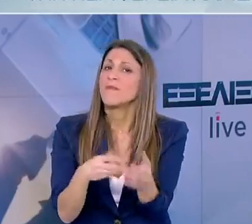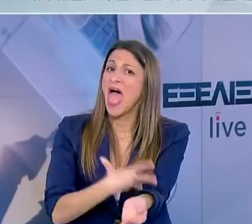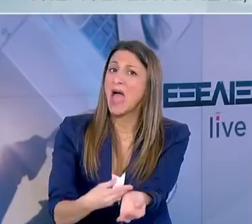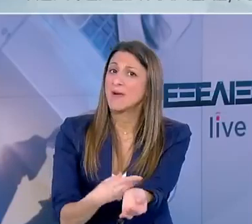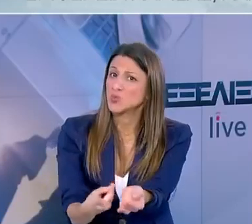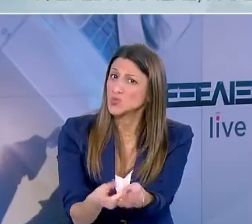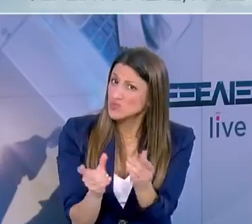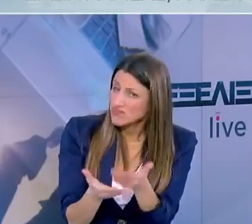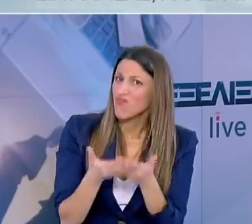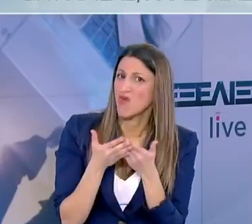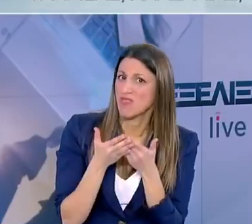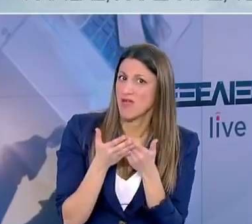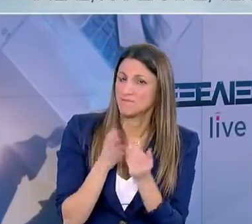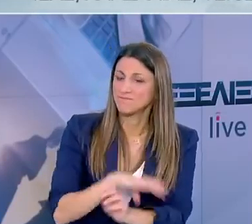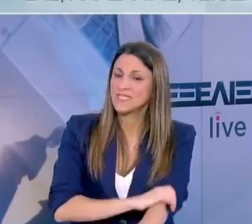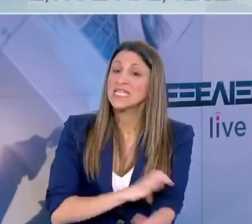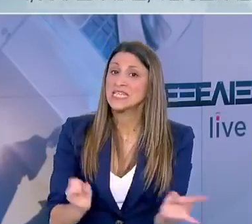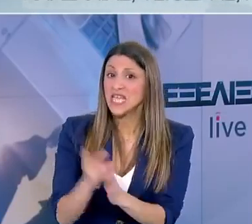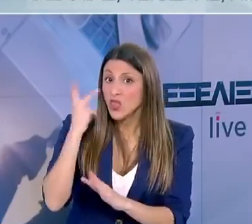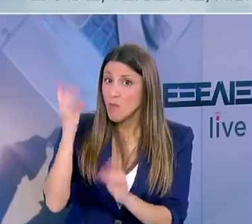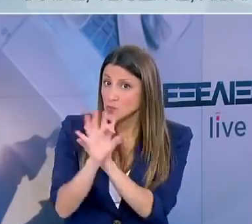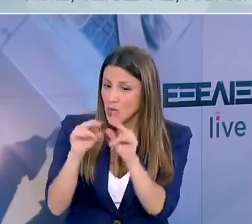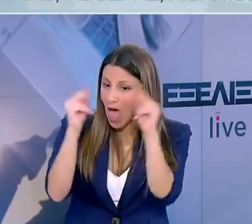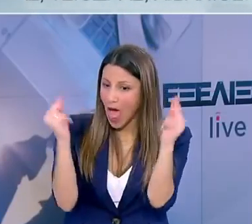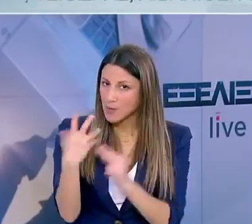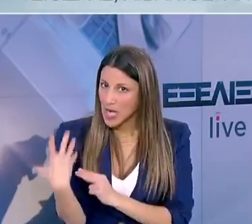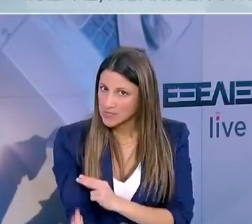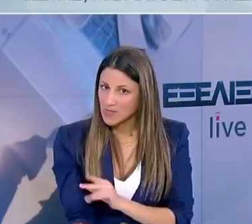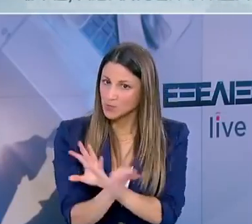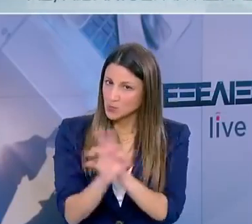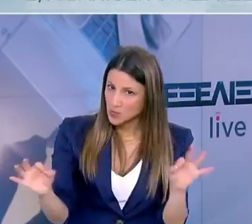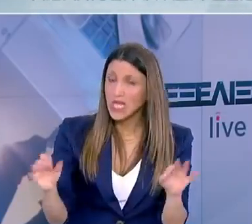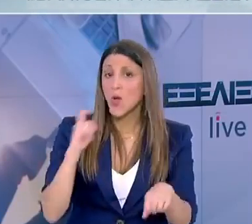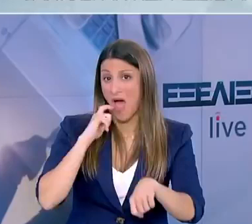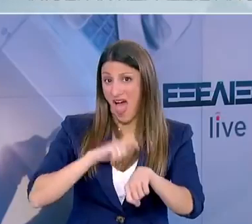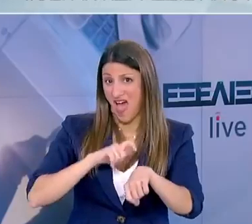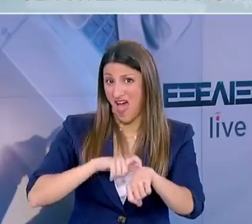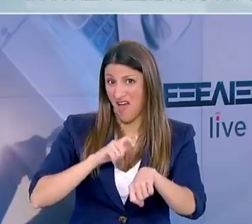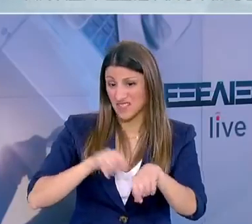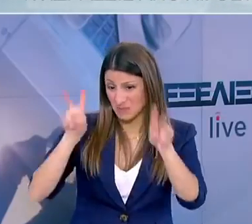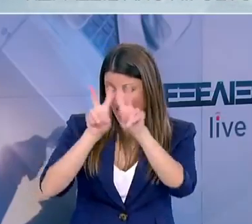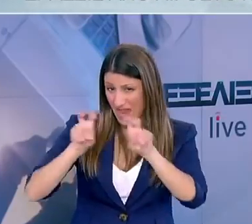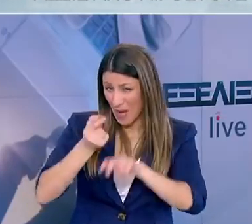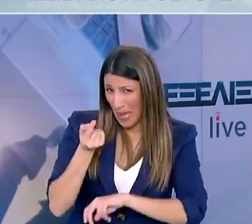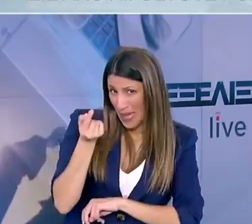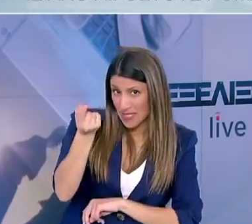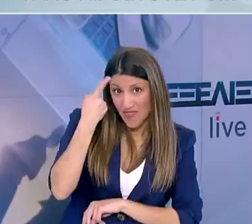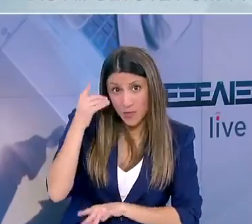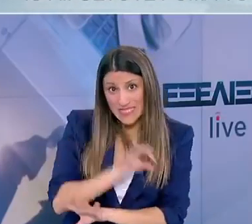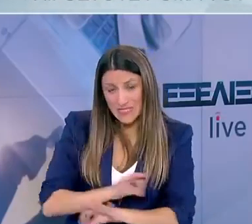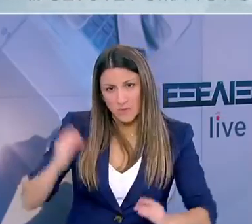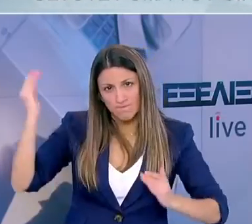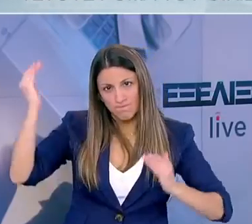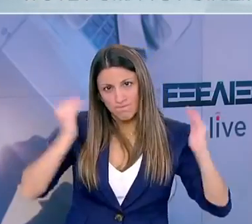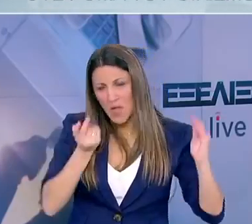Και φυσικά αν αυτό φαίνεται ότι δουλεύει και δουλέψει, γιατί έχουμε πολύ λίγα δεδομένα επιστημονικά αυτή τη στιγμή. Έχει δοκιμαστεί σε